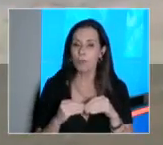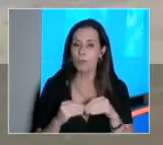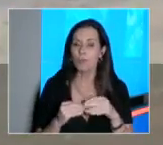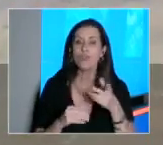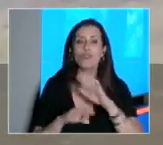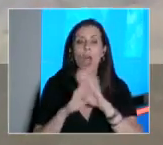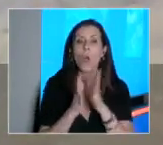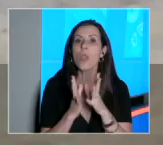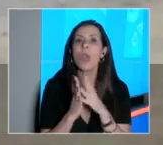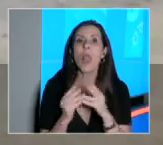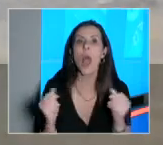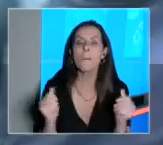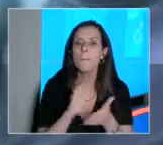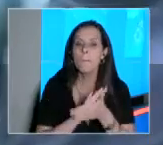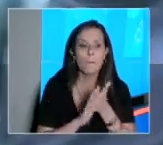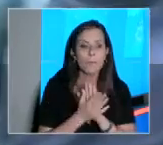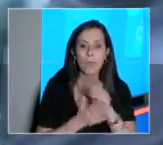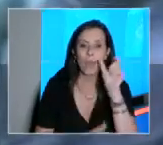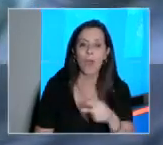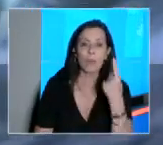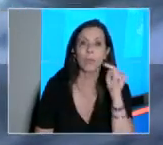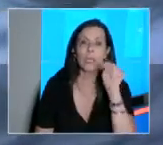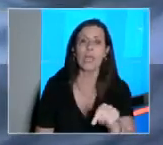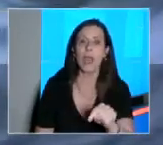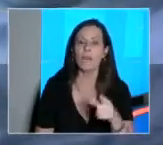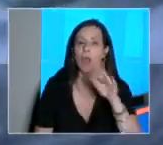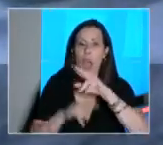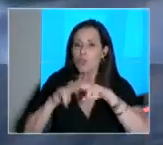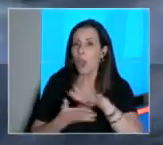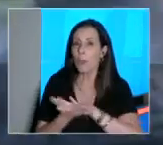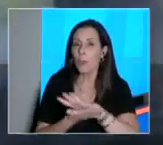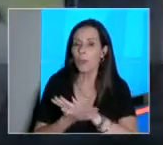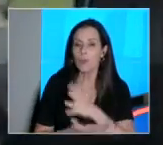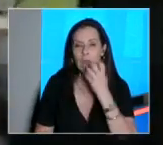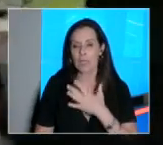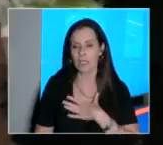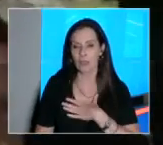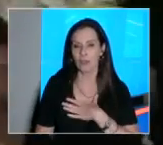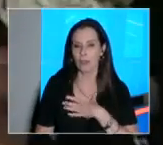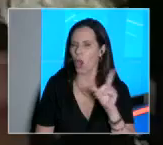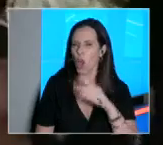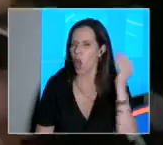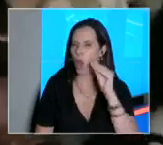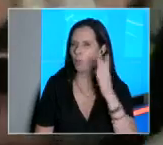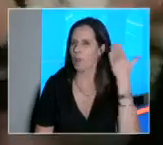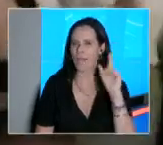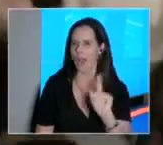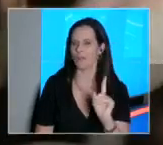שאיבדו הכל, ובן אדם אחד הגיע לפה. ולצערי הרב, אנחנו לא לומדים